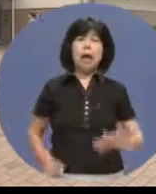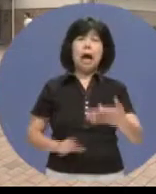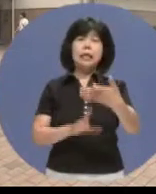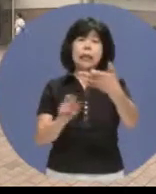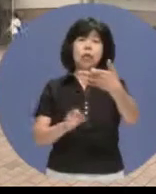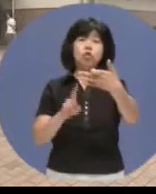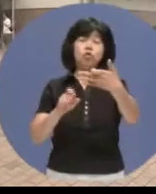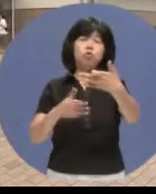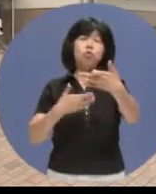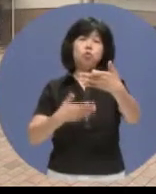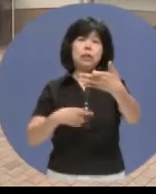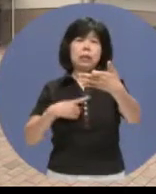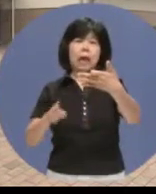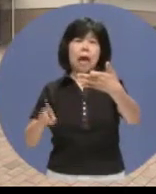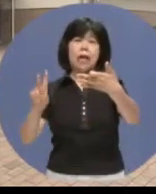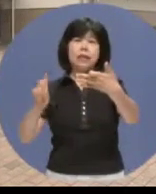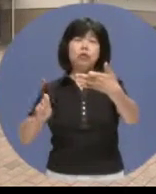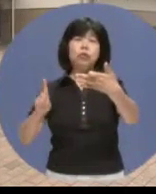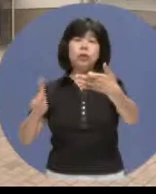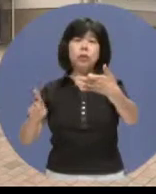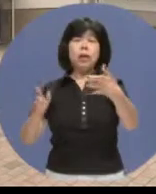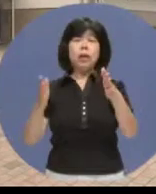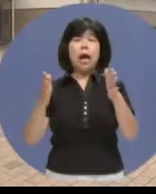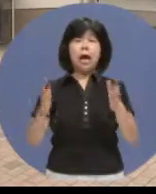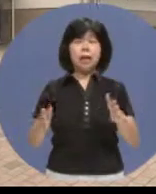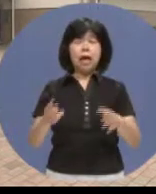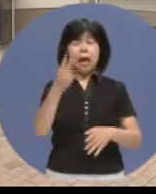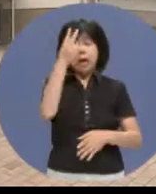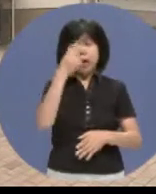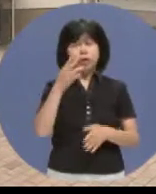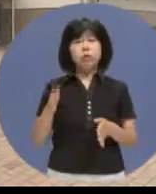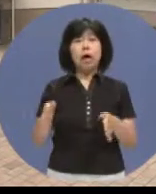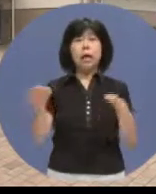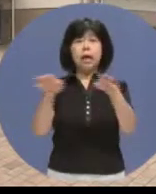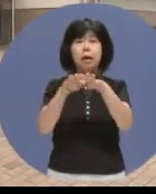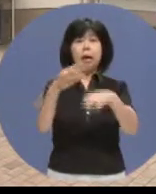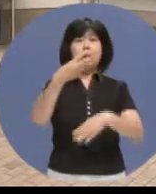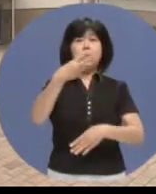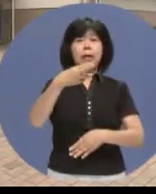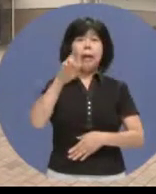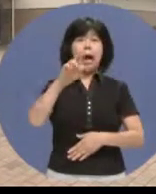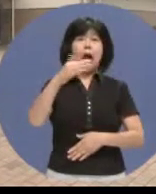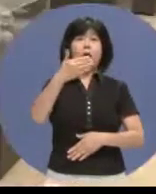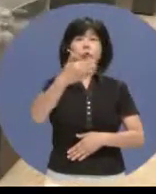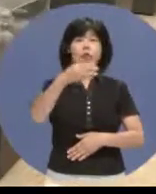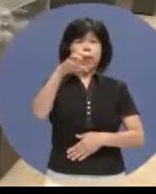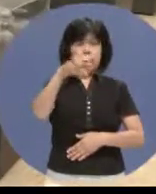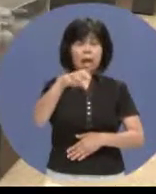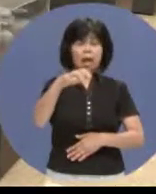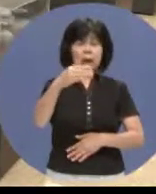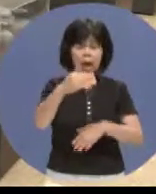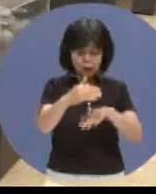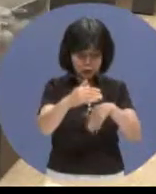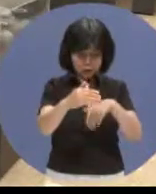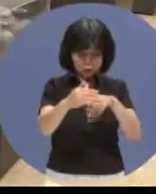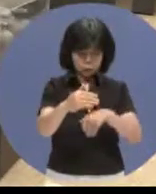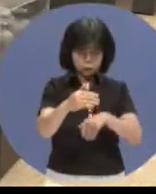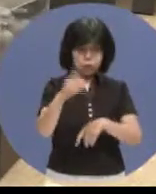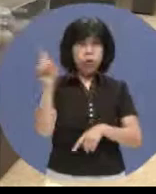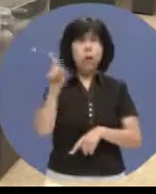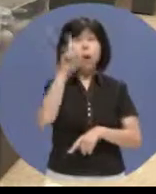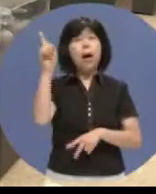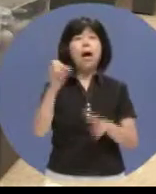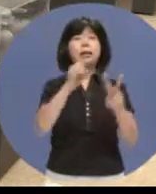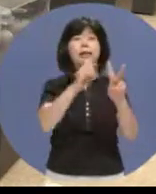8月19日から21日の3日間、芸術会館ミラクで発掘いこま2011